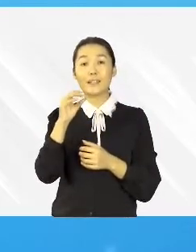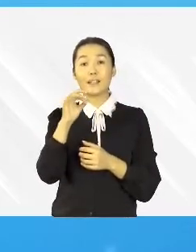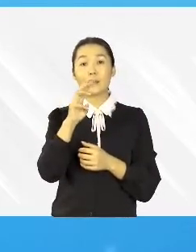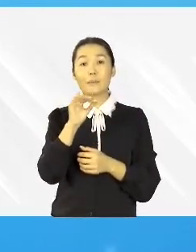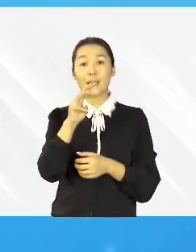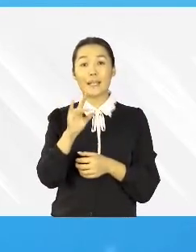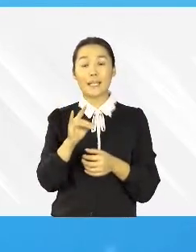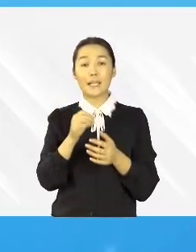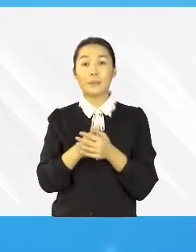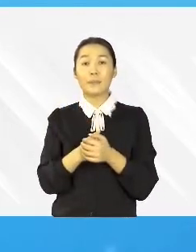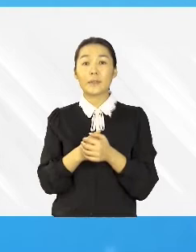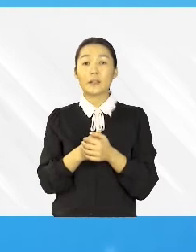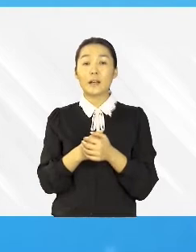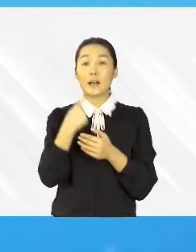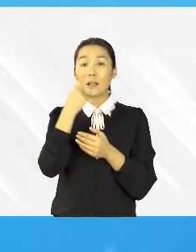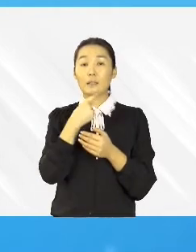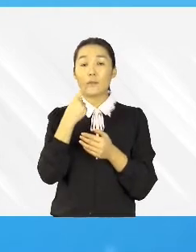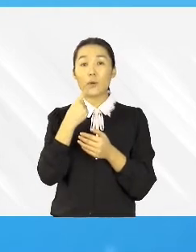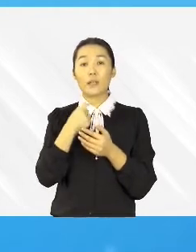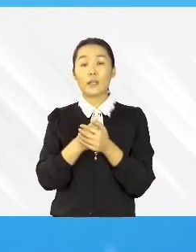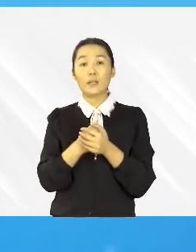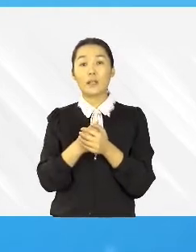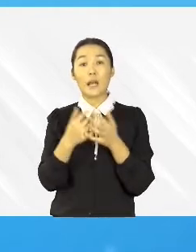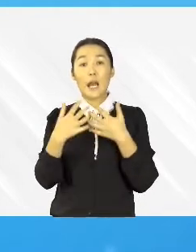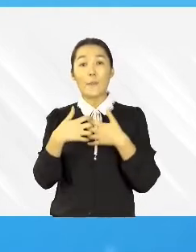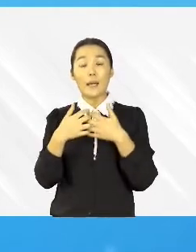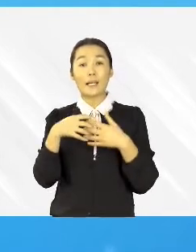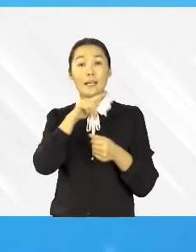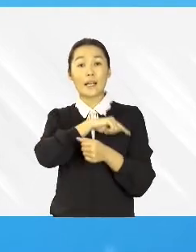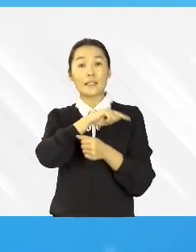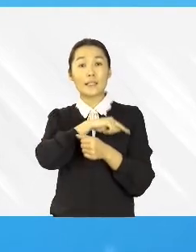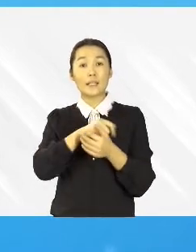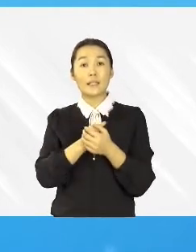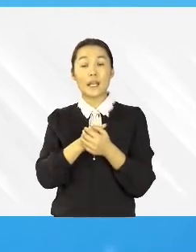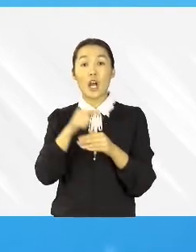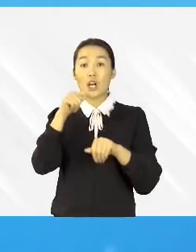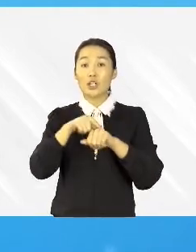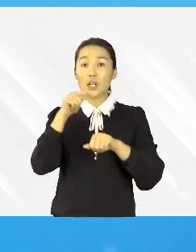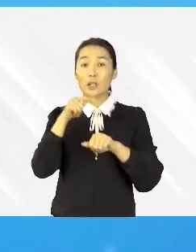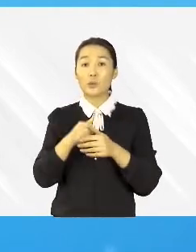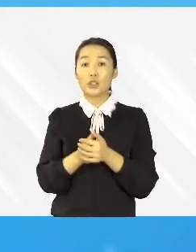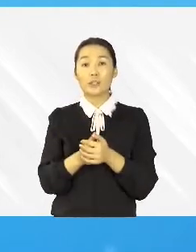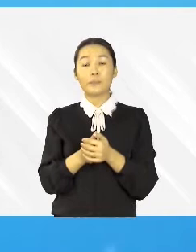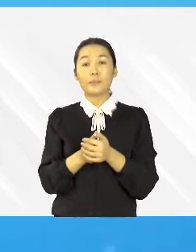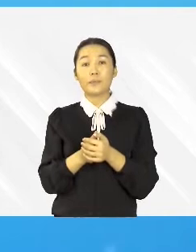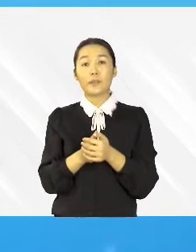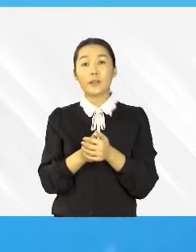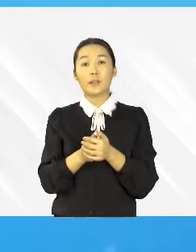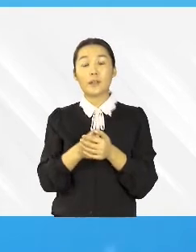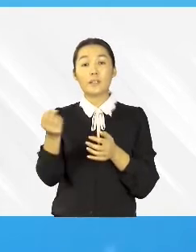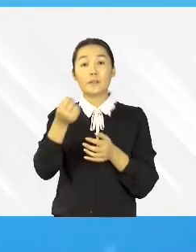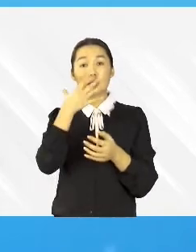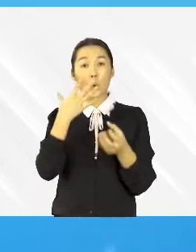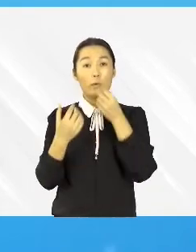Грызуще-лижущий ротовой аппарат характерен для жалящих перепончатокрылых, посещающих цветковые растения для